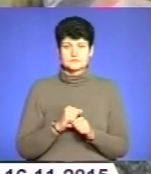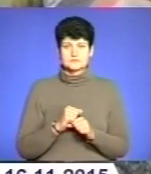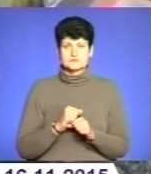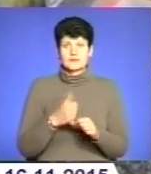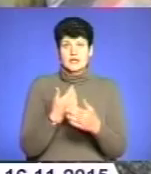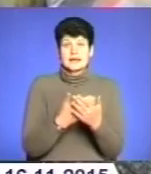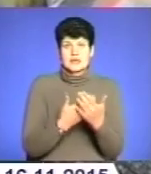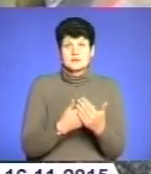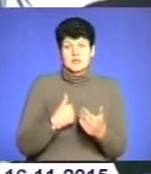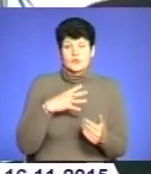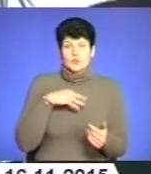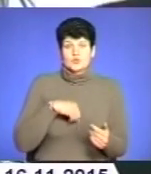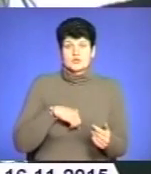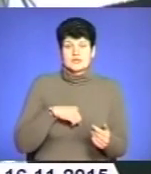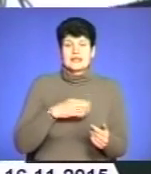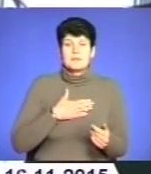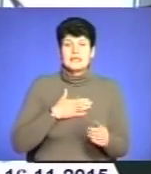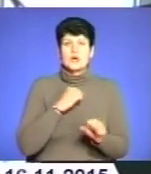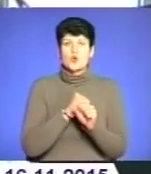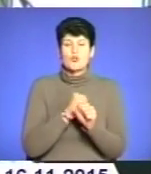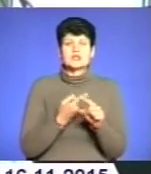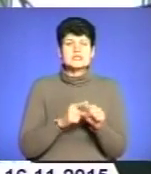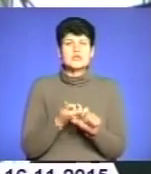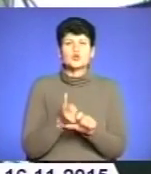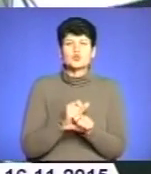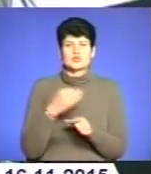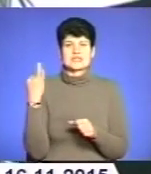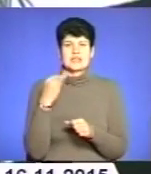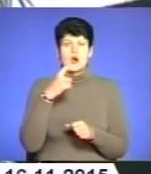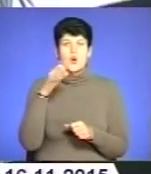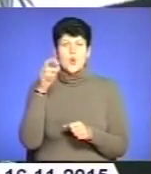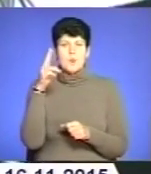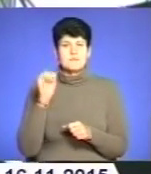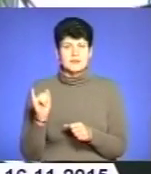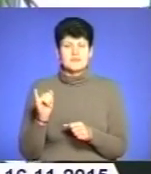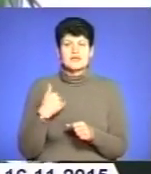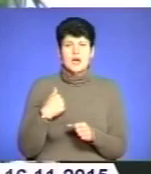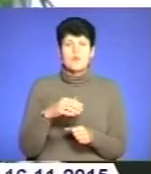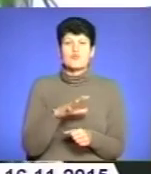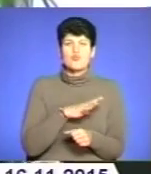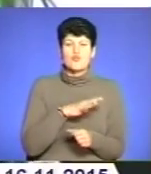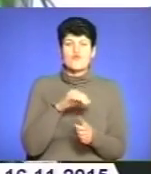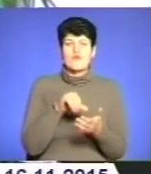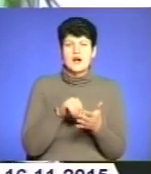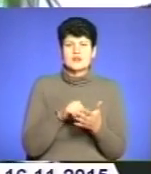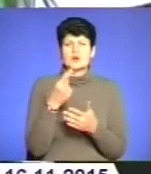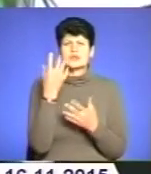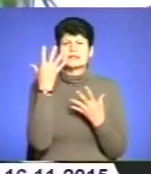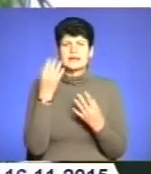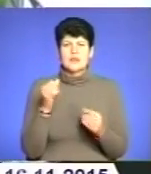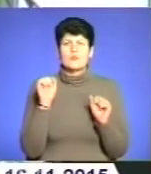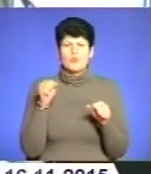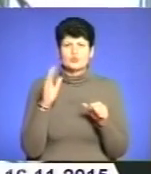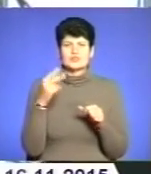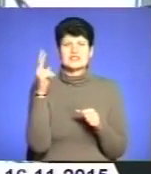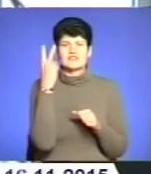якраз мені по душі. Для мене робота – це є дуже цікаве хобі, тому що я буваю, за один день я можу бути, за